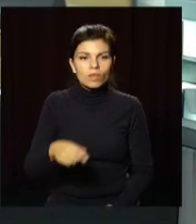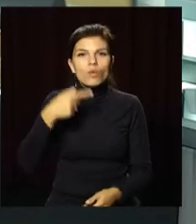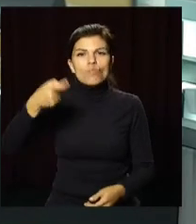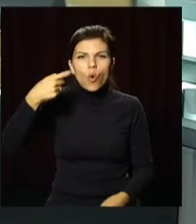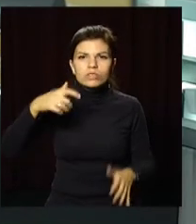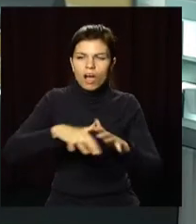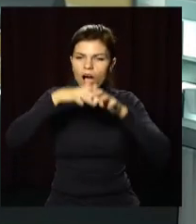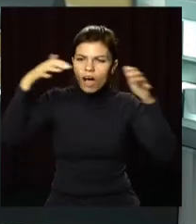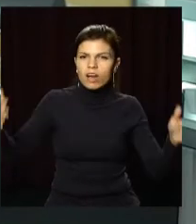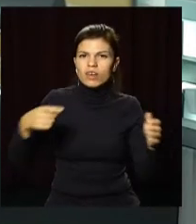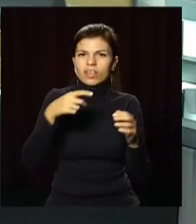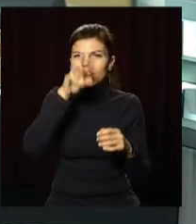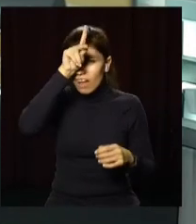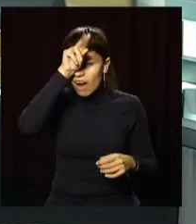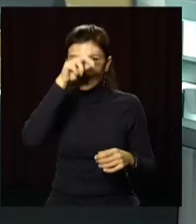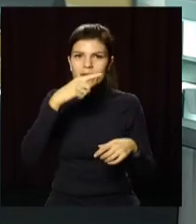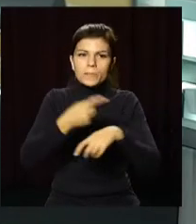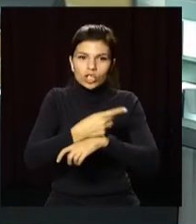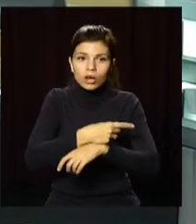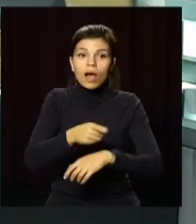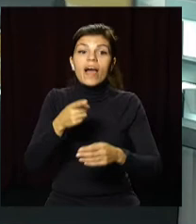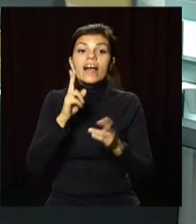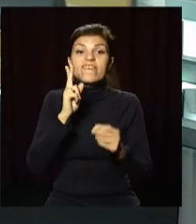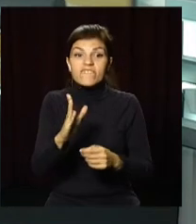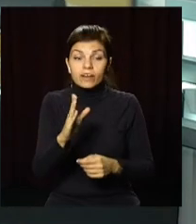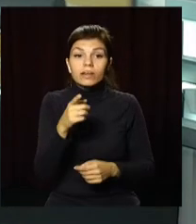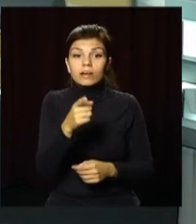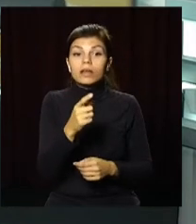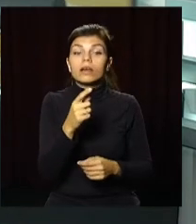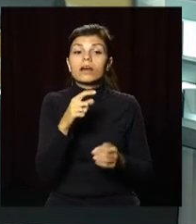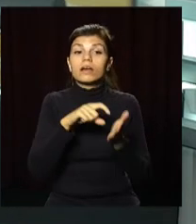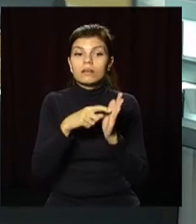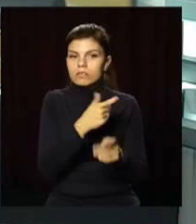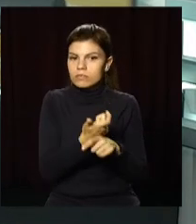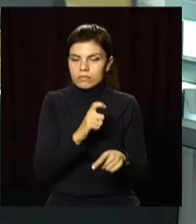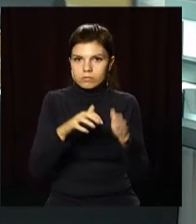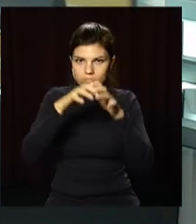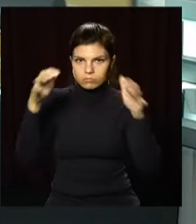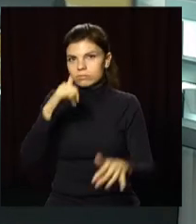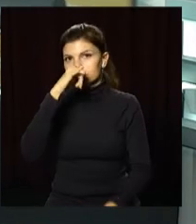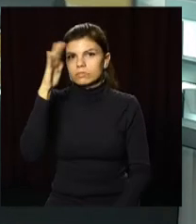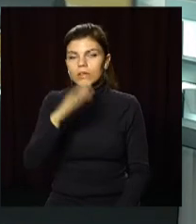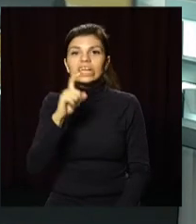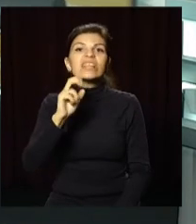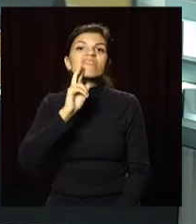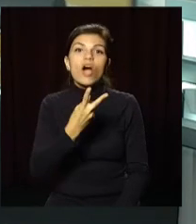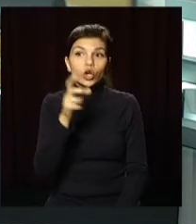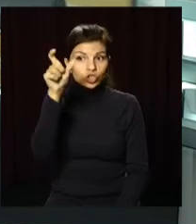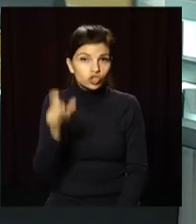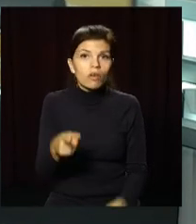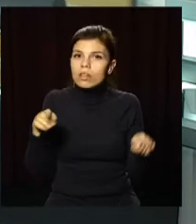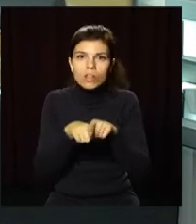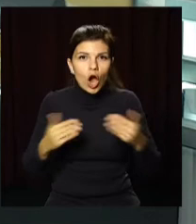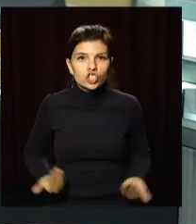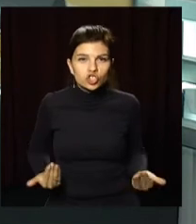бруд, миші і таргани. У квартирі по вулиці Макарова, 1Б Дніпра – справжнє звалище. За 2 роки власник оселі так